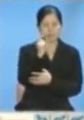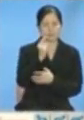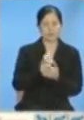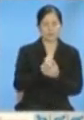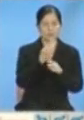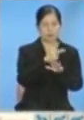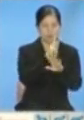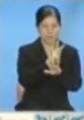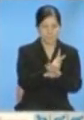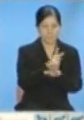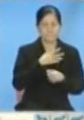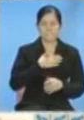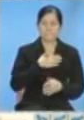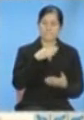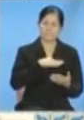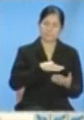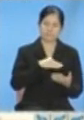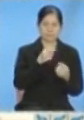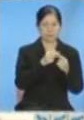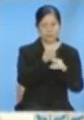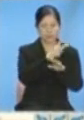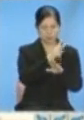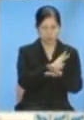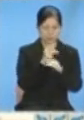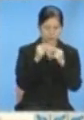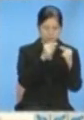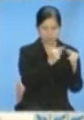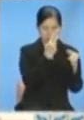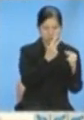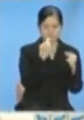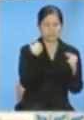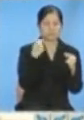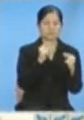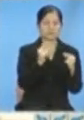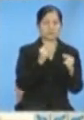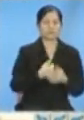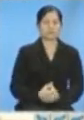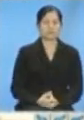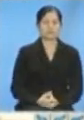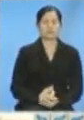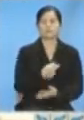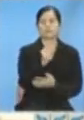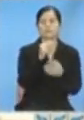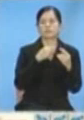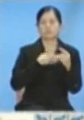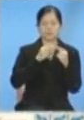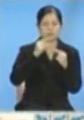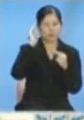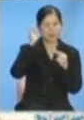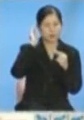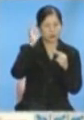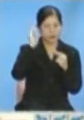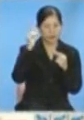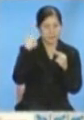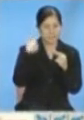านผมไม่แน่ใจว่าท่านประธานได้ติดตามโดยต่อเนื่องหรือไม่นะครับที่มาของการอภิปรายอยู่เดี๋ยวนี้ก็คือ ท่าน